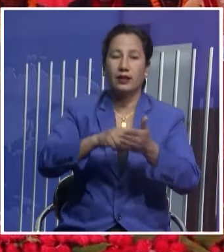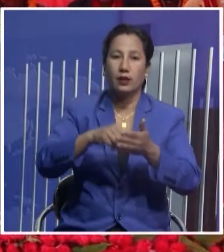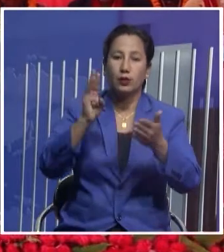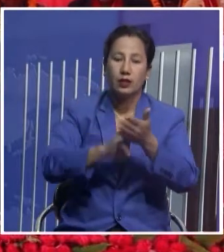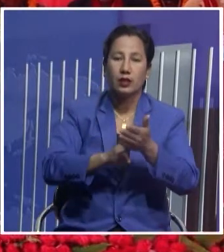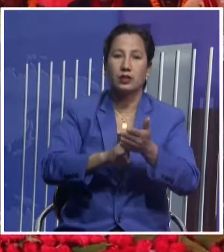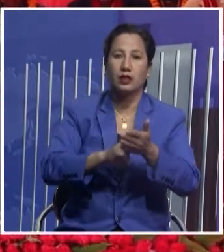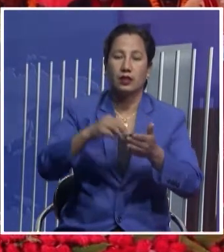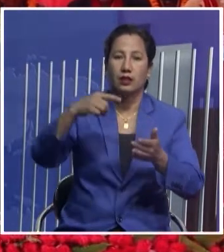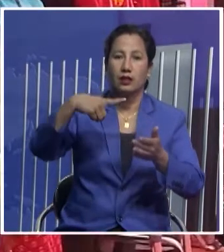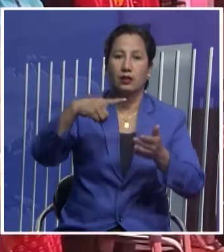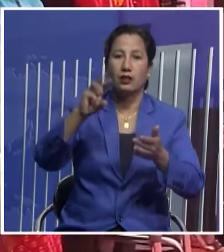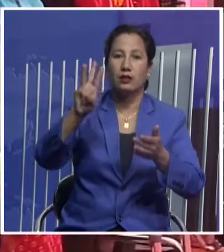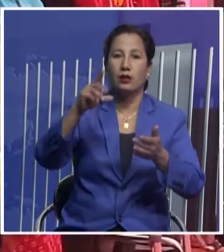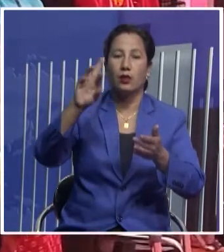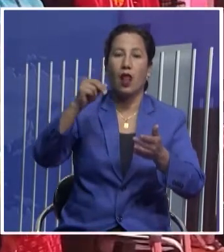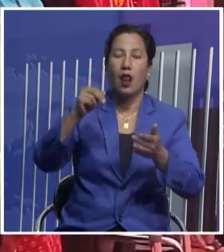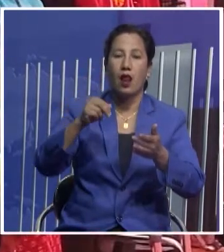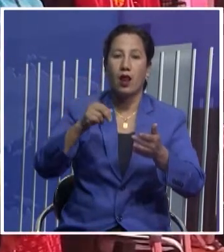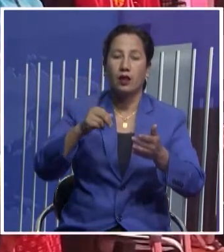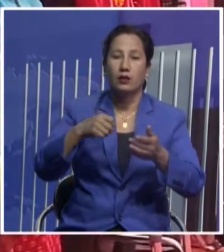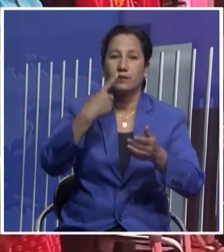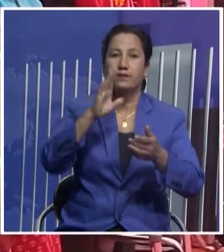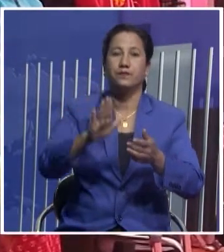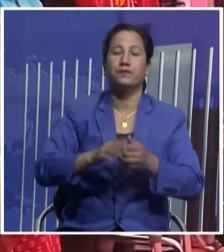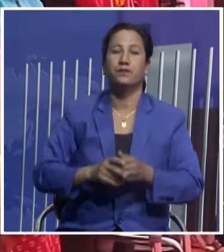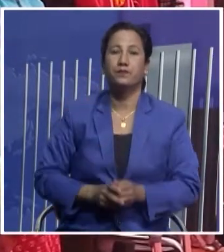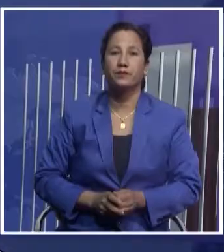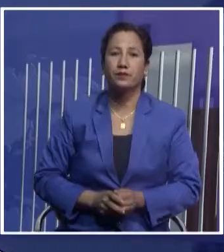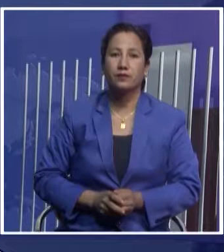सदस्य निर्मल आचार्यले जानकारी दिनुभयो